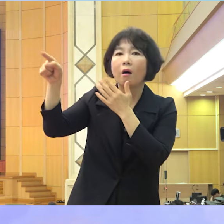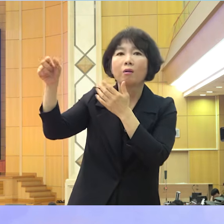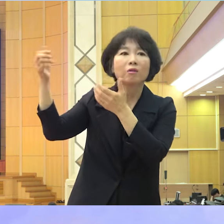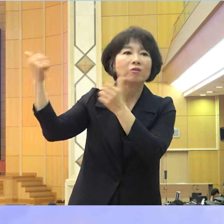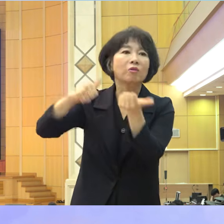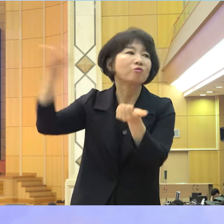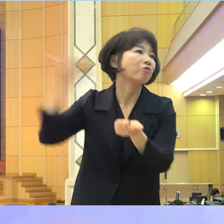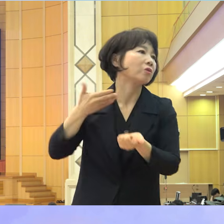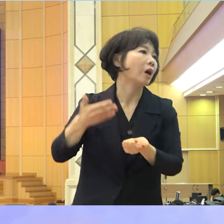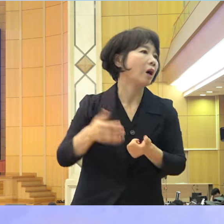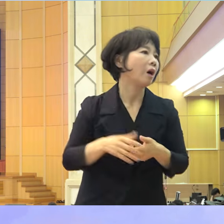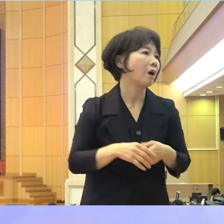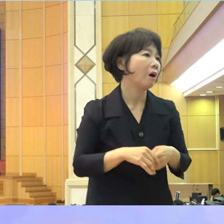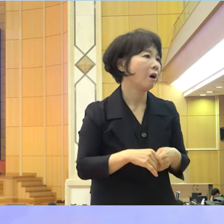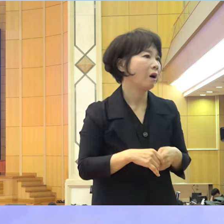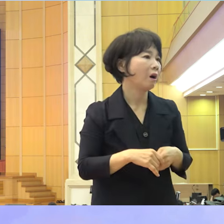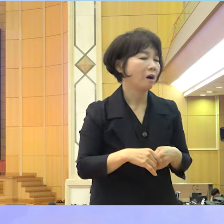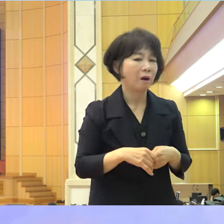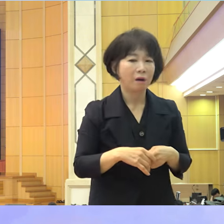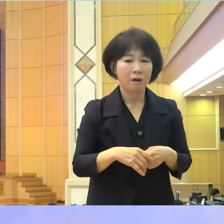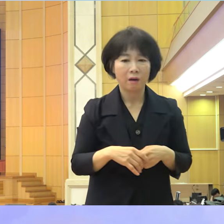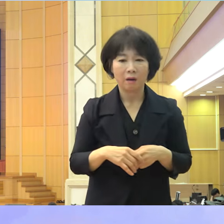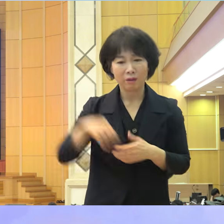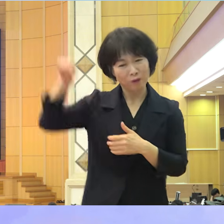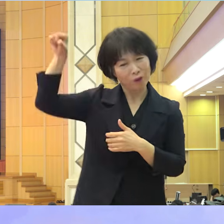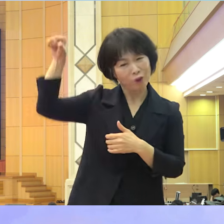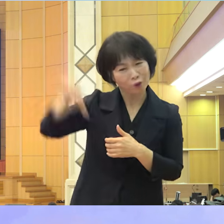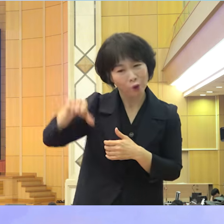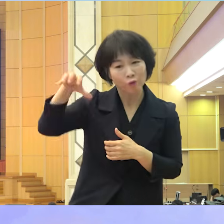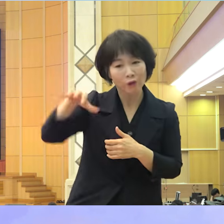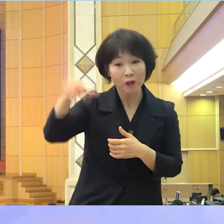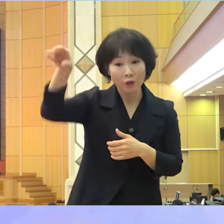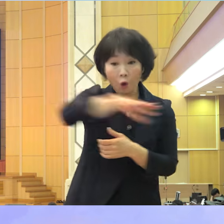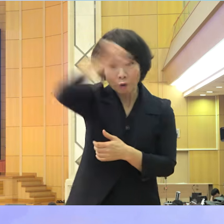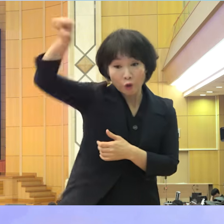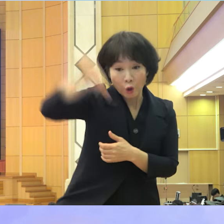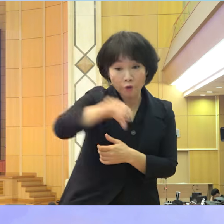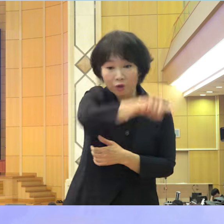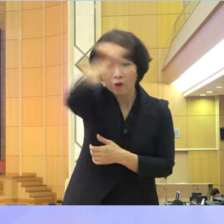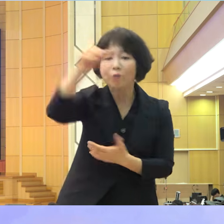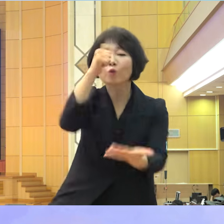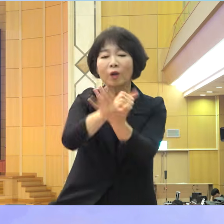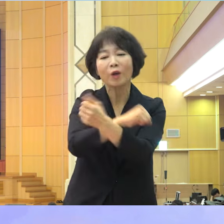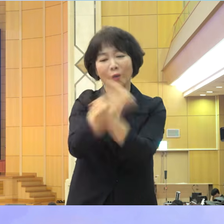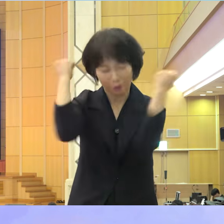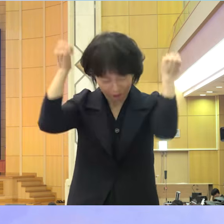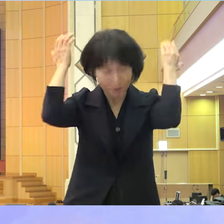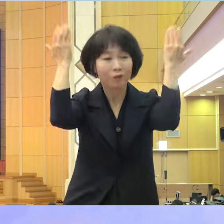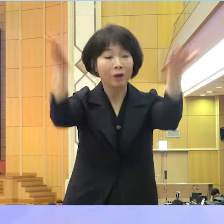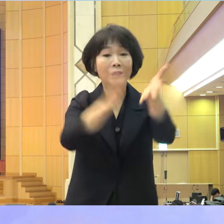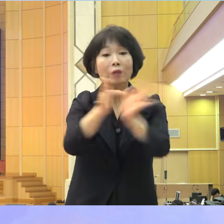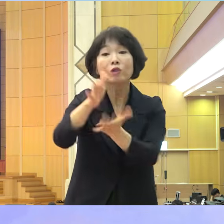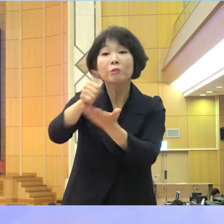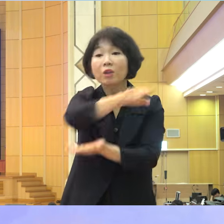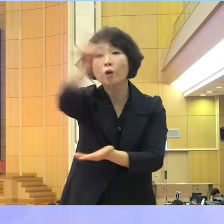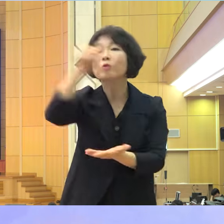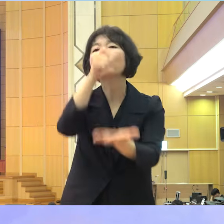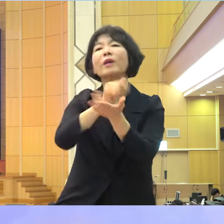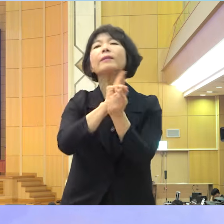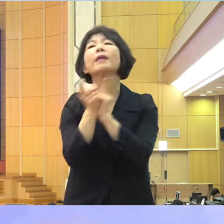자라, 저주받는 자라 그랬죠. 저주에서 우리를 속량하셨으니, 예수님이 대신